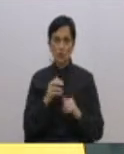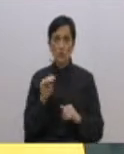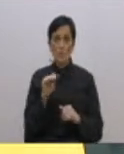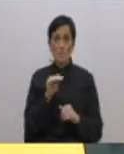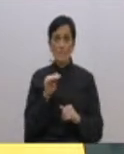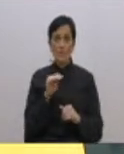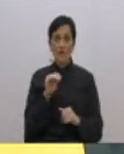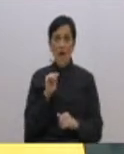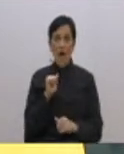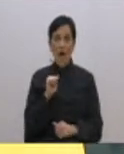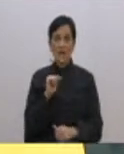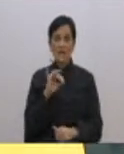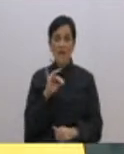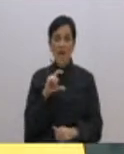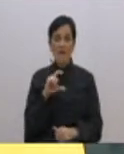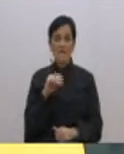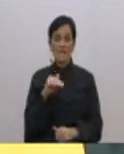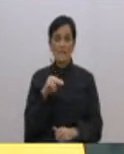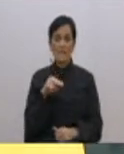ფედერაციის, IFPI-ის,